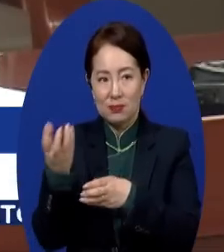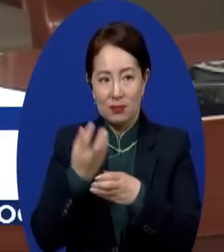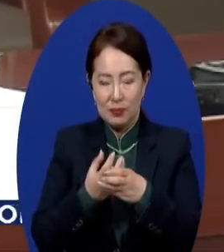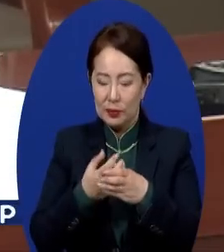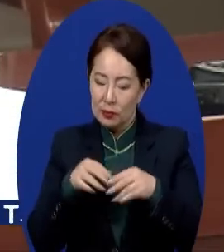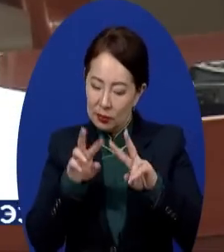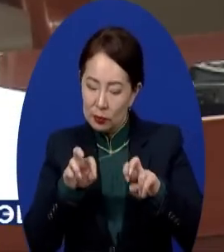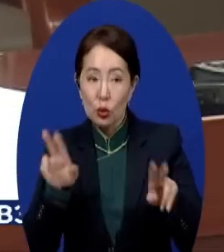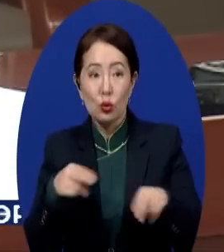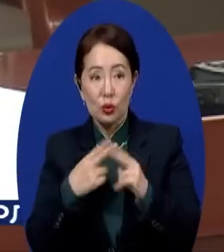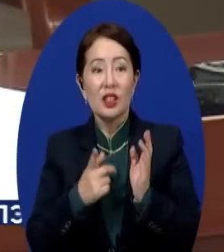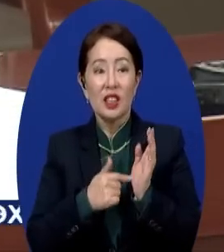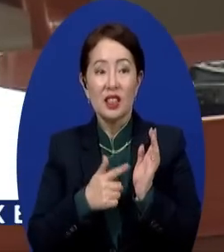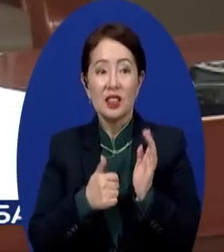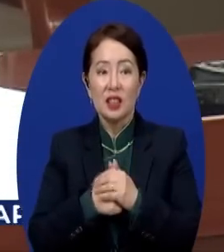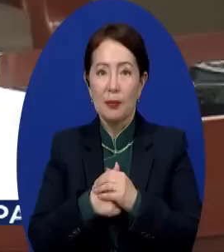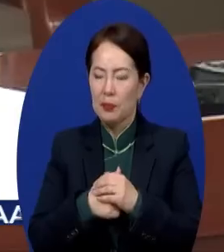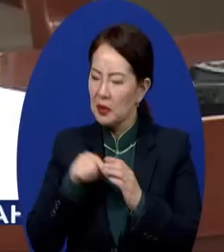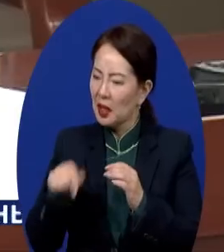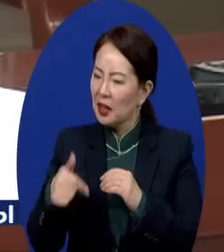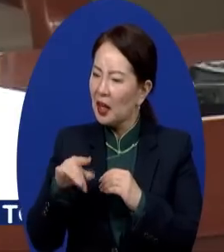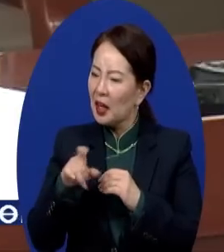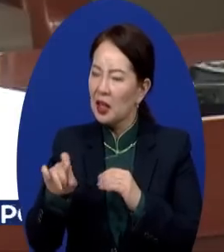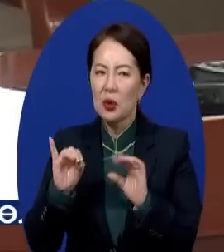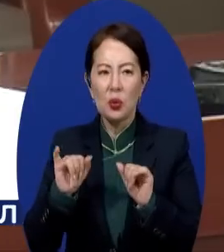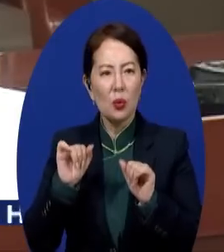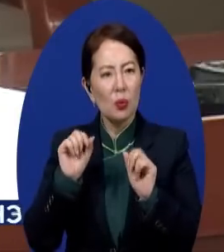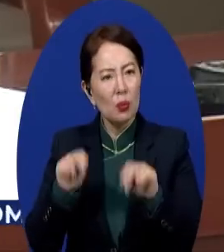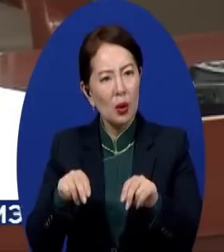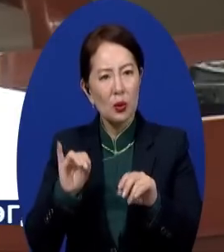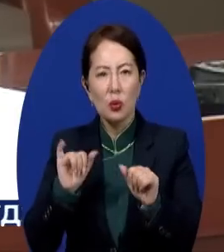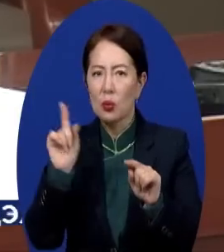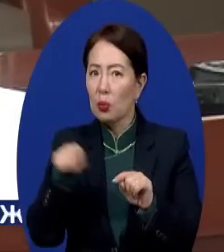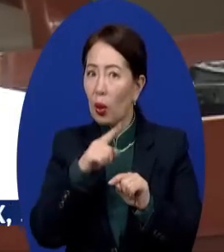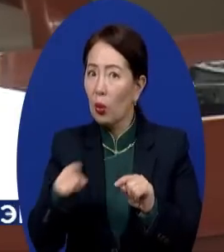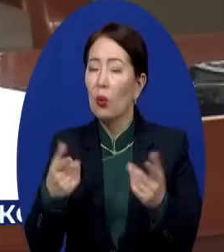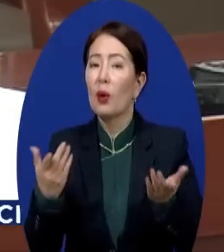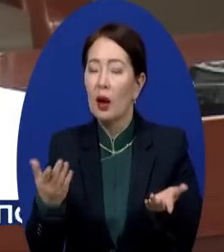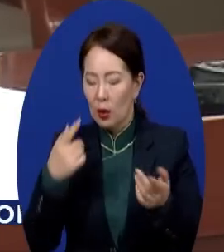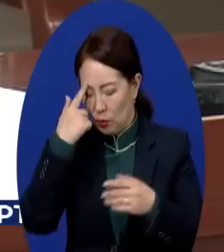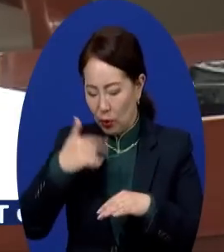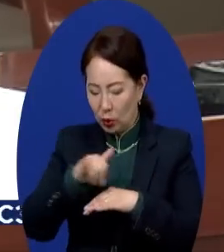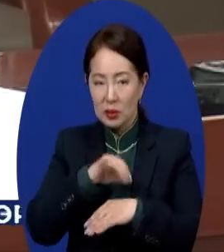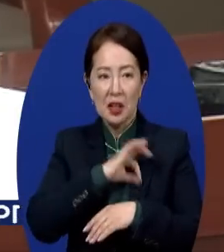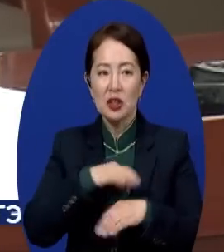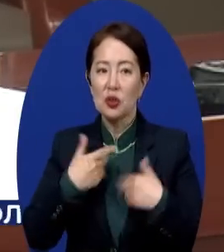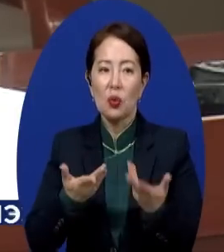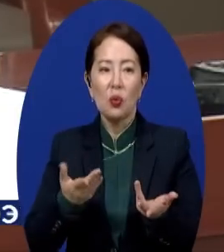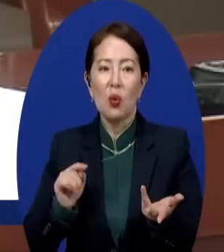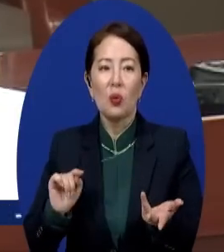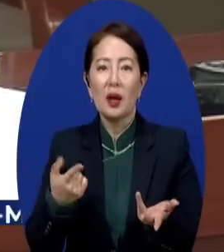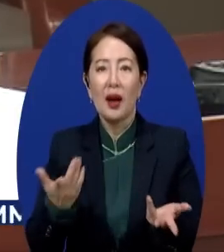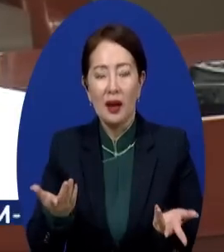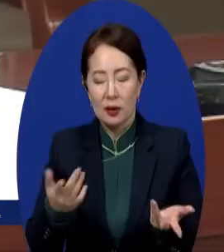хийж дүгнэлт гаргах хэрэгтэй. Үнэхээр энэ гэрээний юу нь болохгүй байгаа юм, юу нь болж байгаа юм? Монгол улсад яагаад үр ашгаа өгөхгүй байгаа юм?